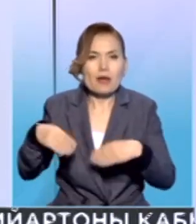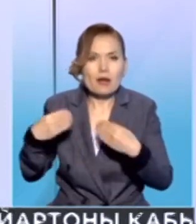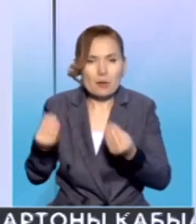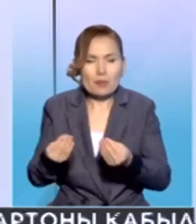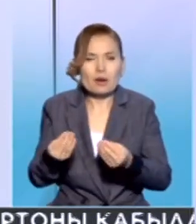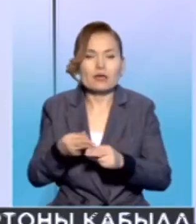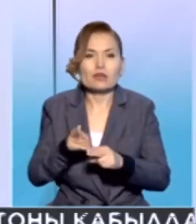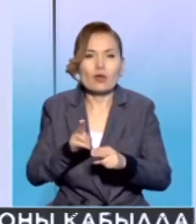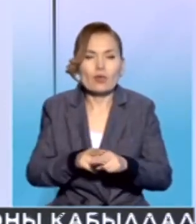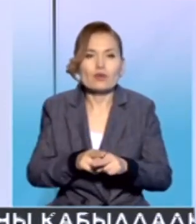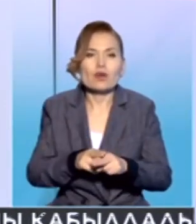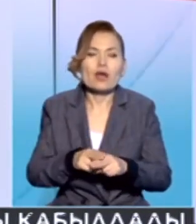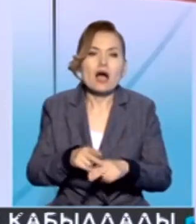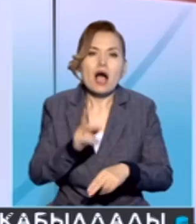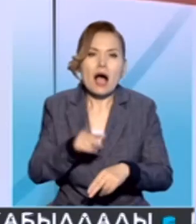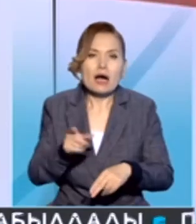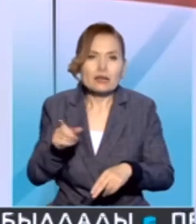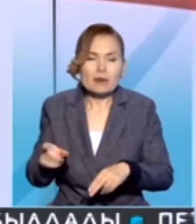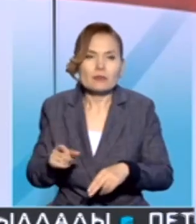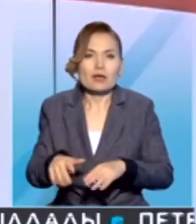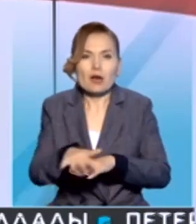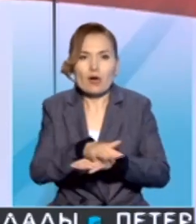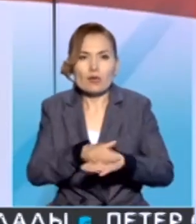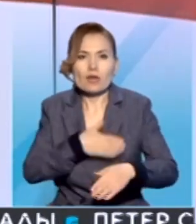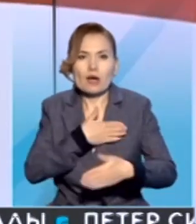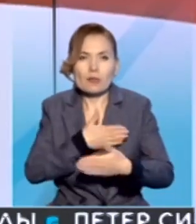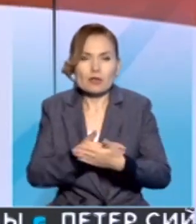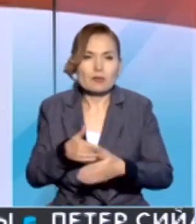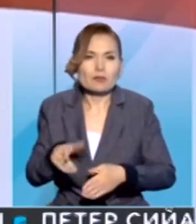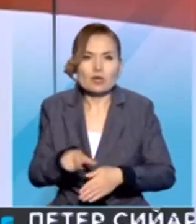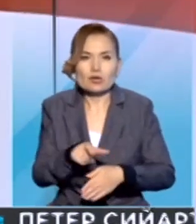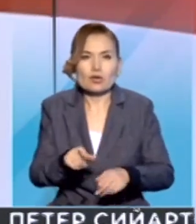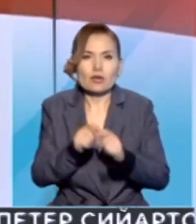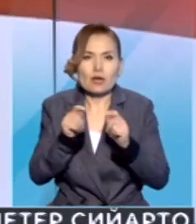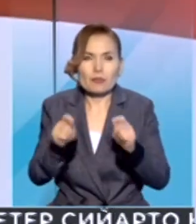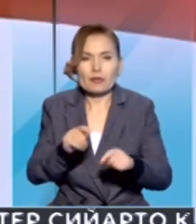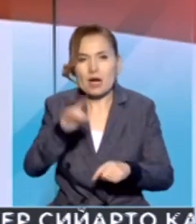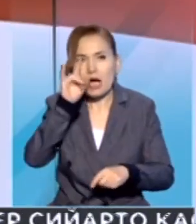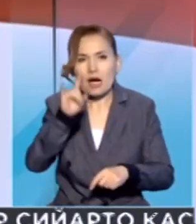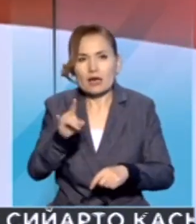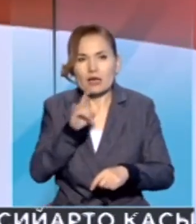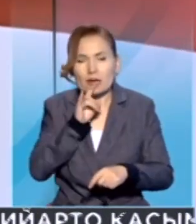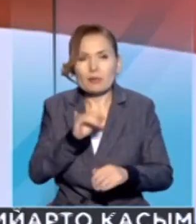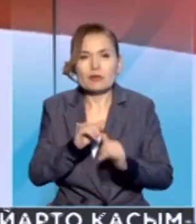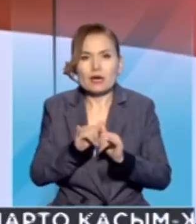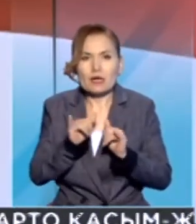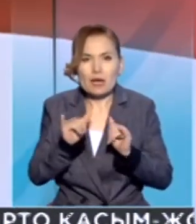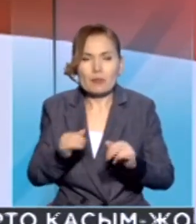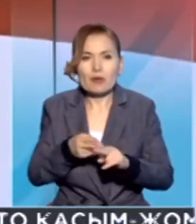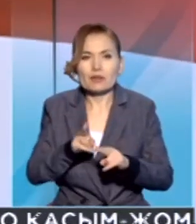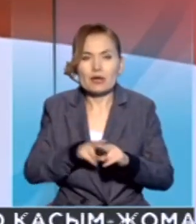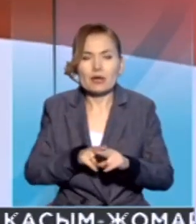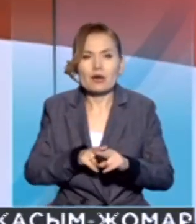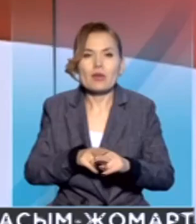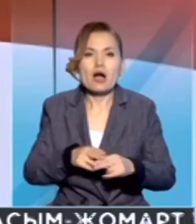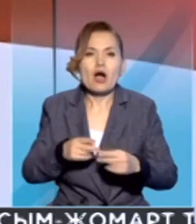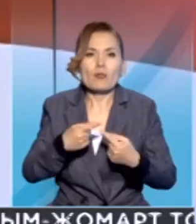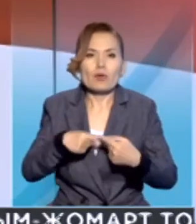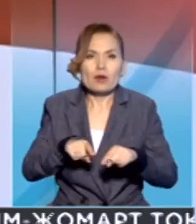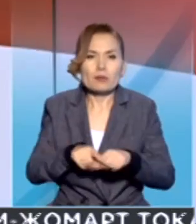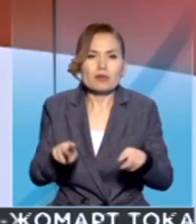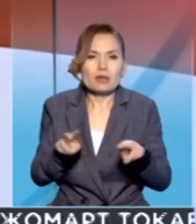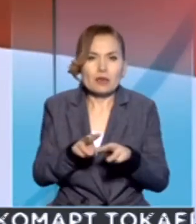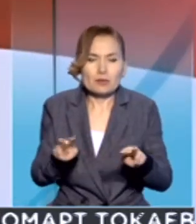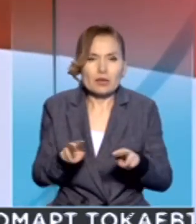жеңілдіктерде тұрғындардың қоғамдық жұмыстарға белсенді болуына жол ашады. Бұл жайында Қазақстанның қоғамдық даму институты мен ақпарат және қоғамдық